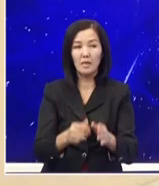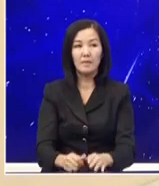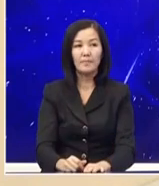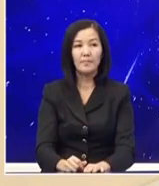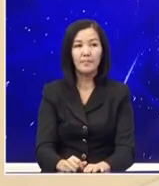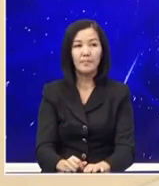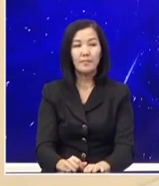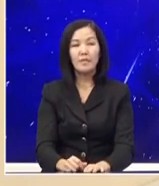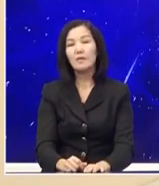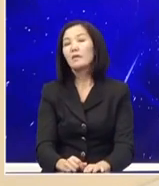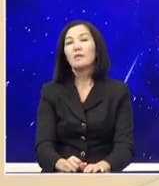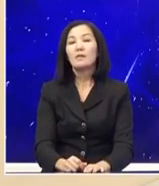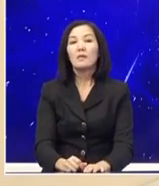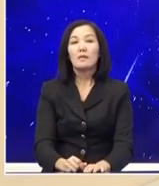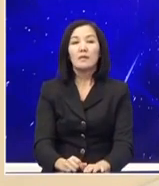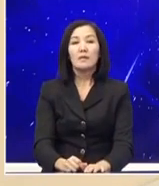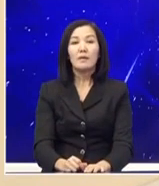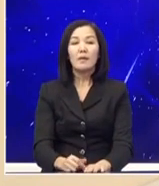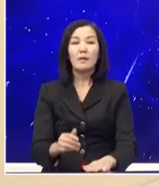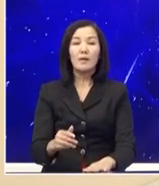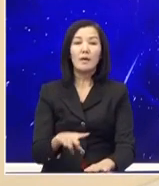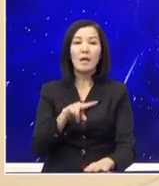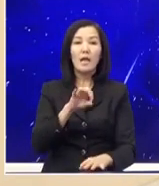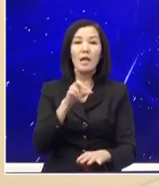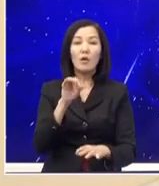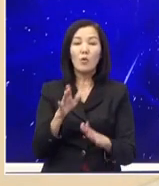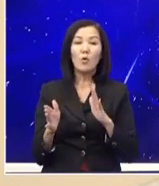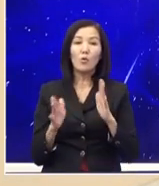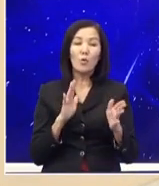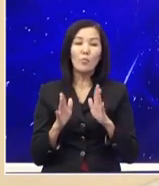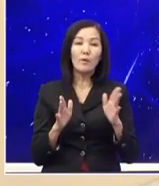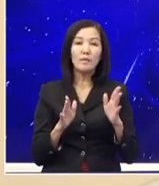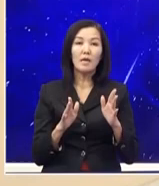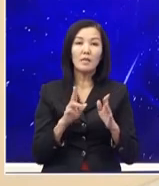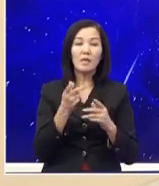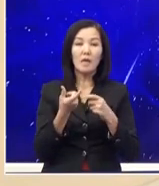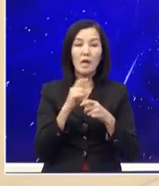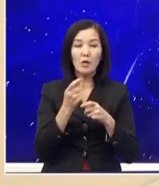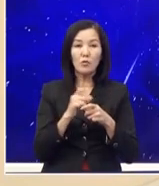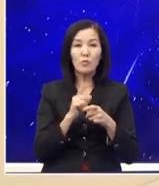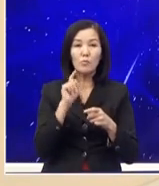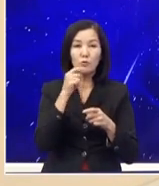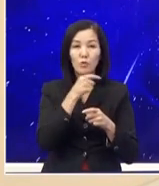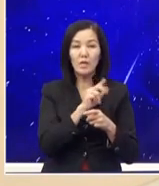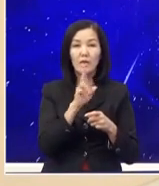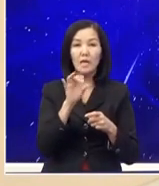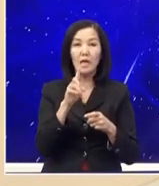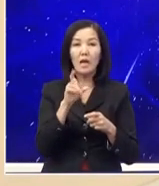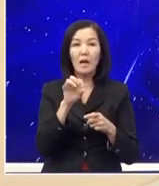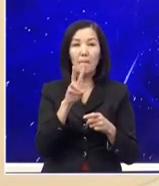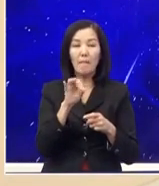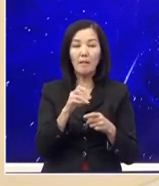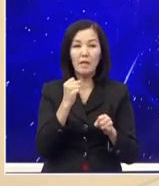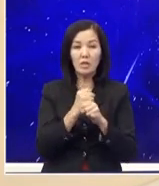чистая продукция, которая сделана. Қолымдағы Лего робот жиынтығы картоп пен жүгері крахмалынан жасалған. Бұл экологиялық